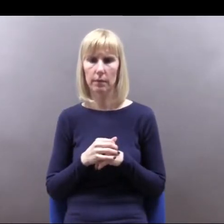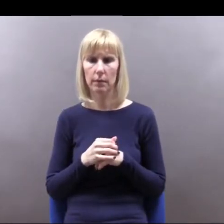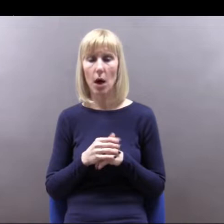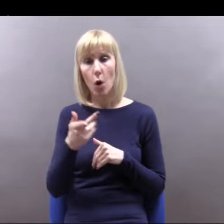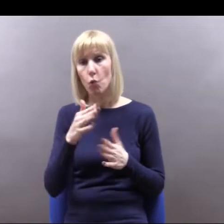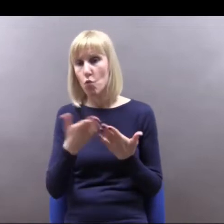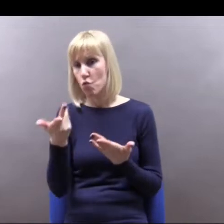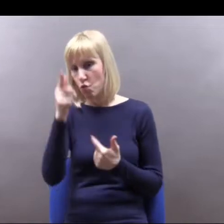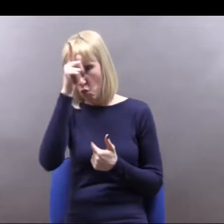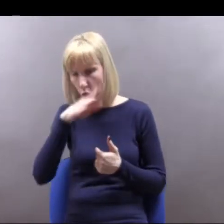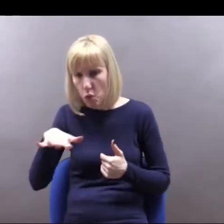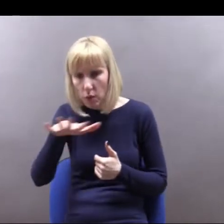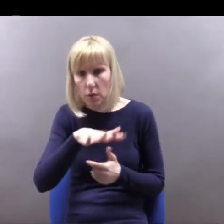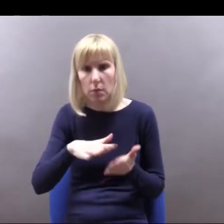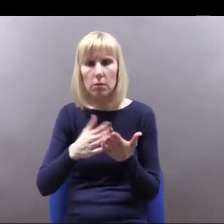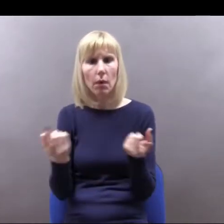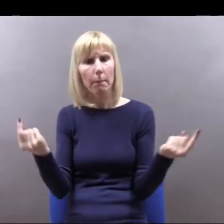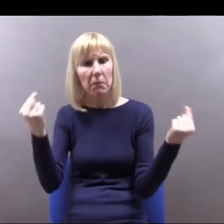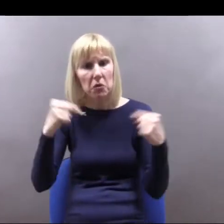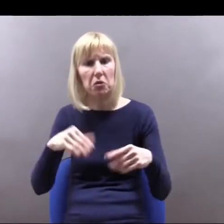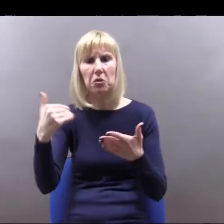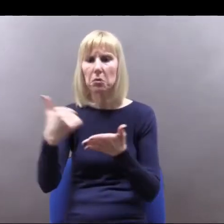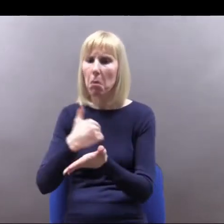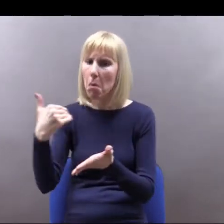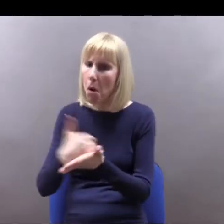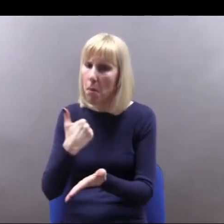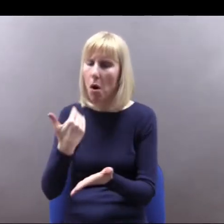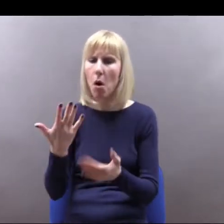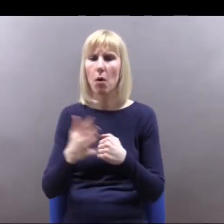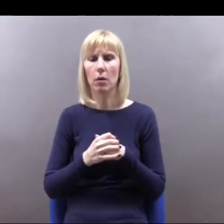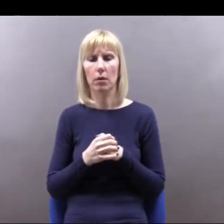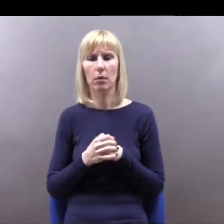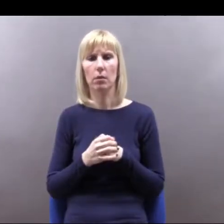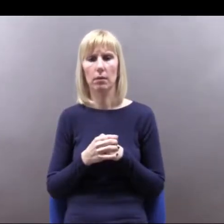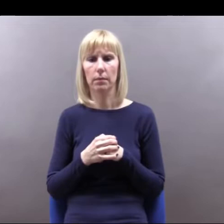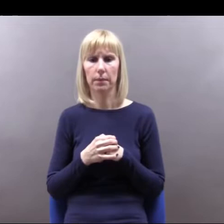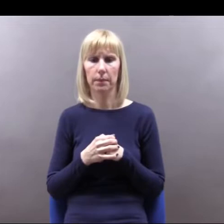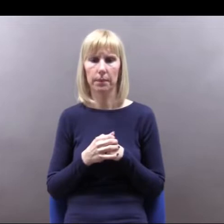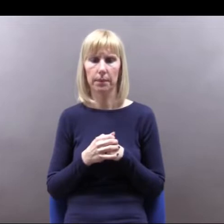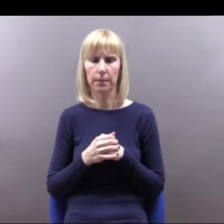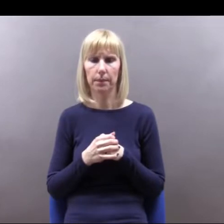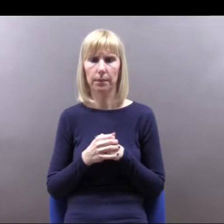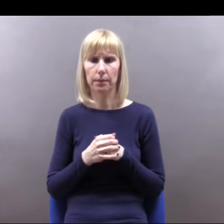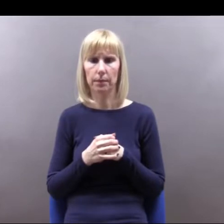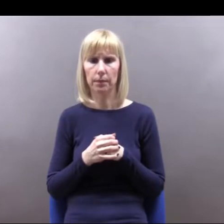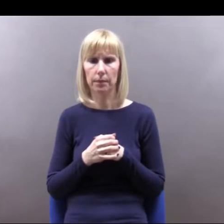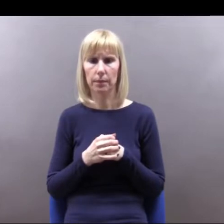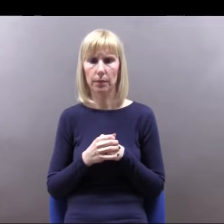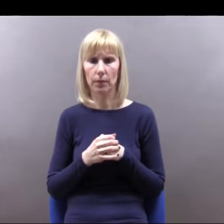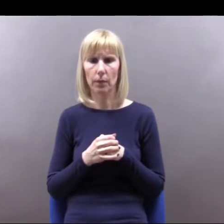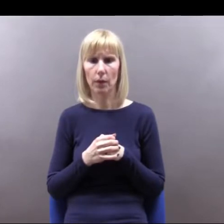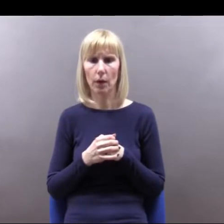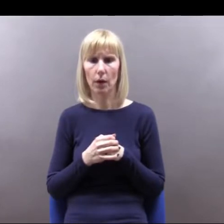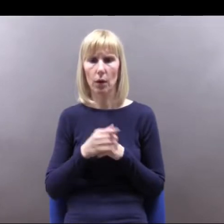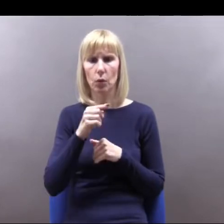że tutaj tych schodów jest kilka, no to powiedzmy, że tutaj ta platforma ma pewnego rodzaju uzasadnienie. Miałem też przyjemność właśnie chyba w Złotych Tarasach